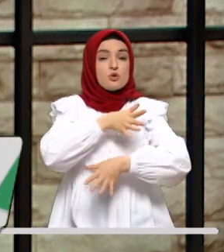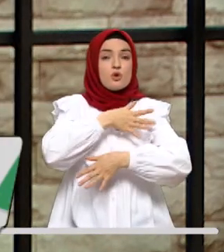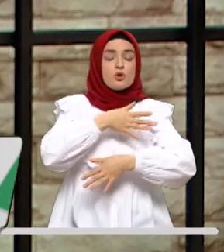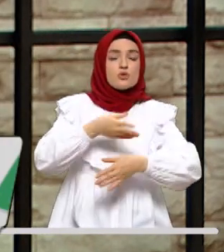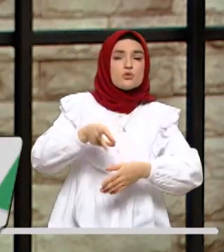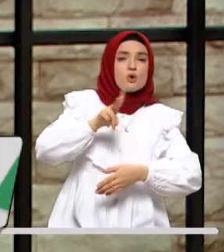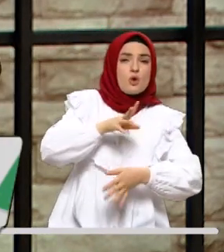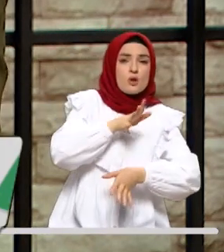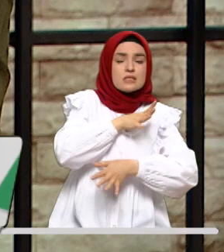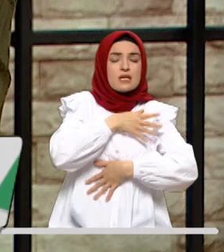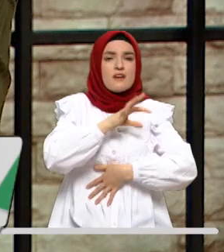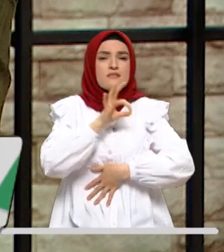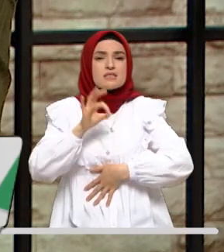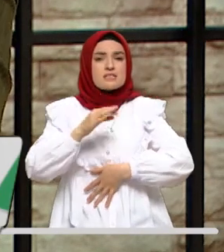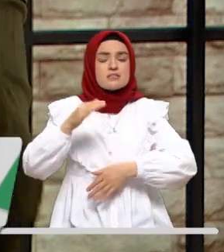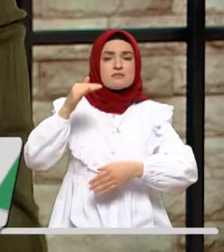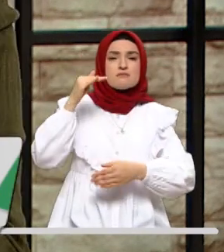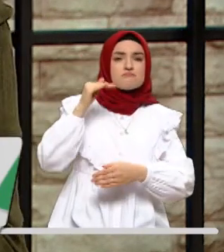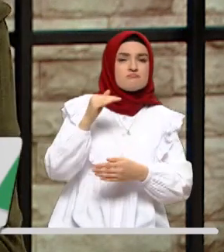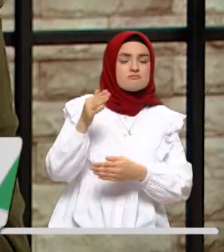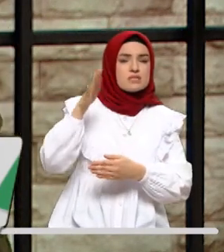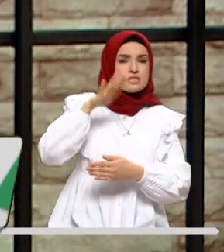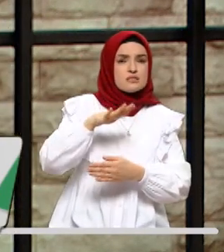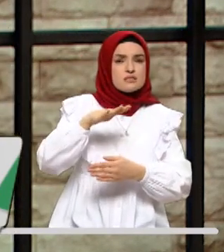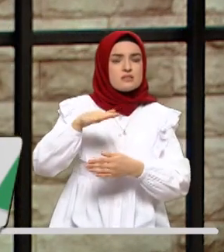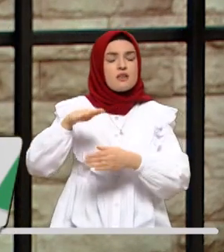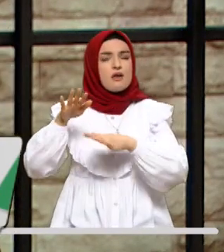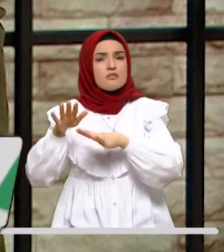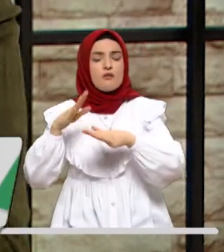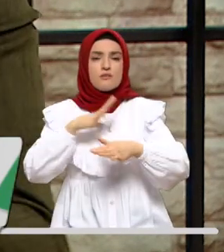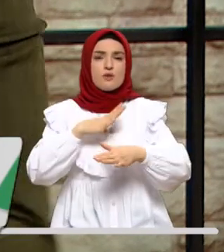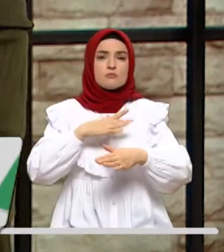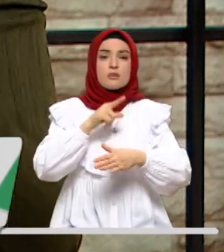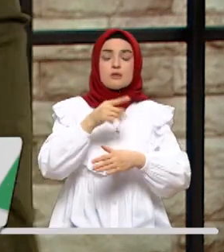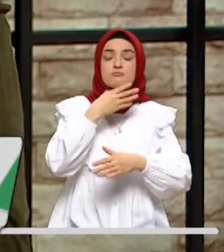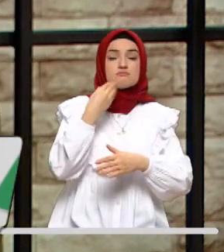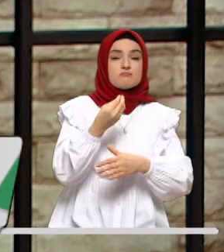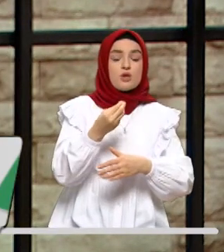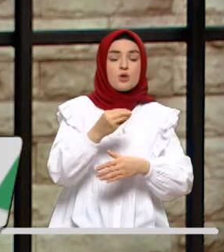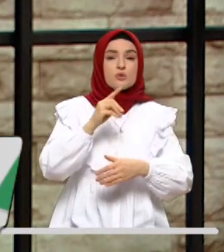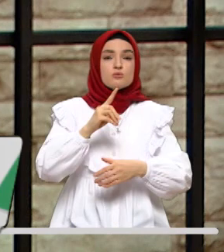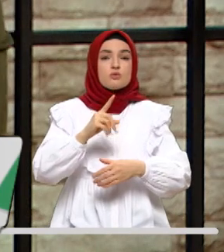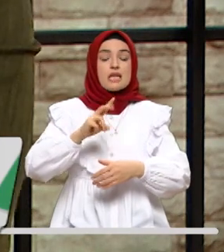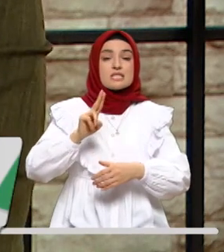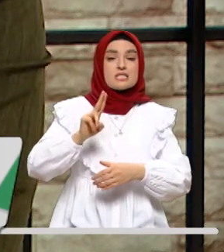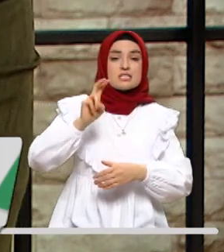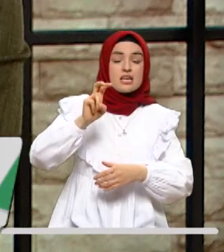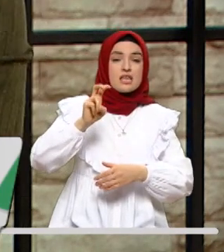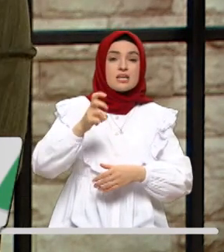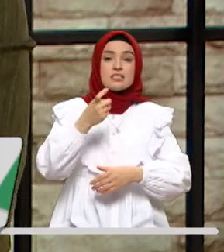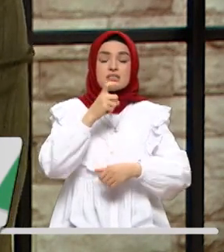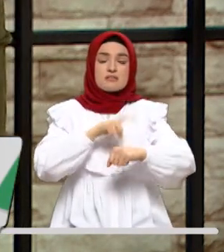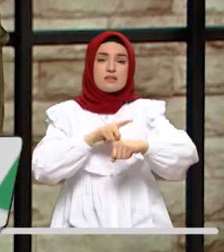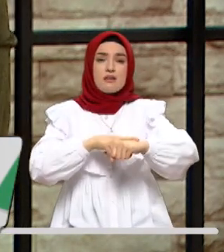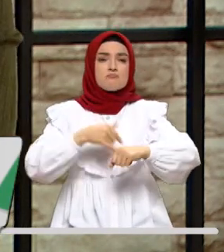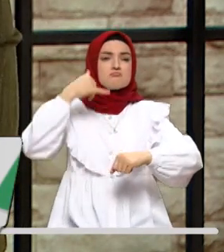genç. Elinde telefonla saatlerini geçirme. Günlük 8 saat telefonla hemhal olma. Anneni tanı, babanı